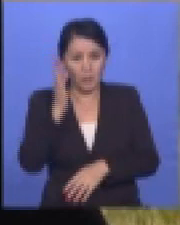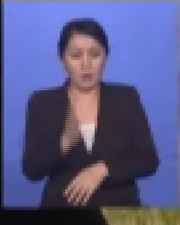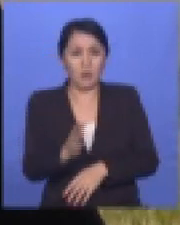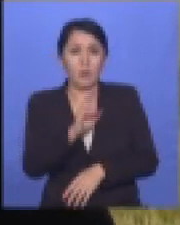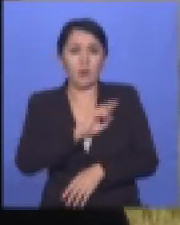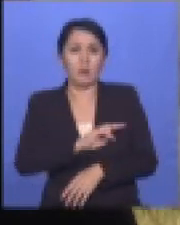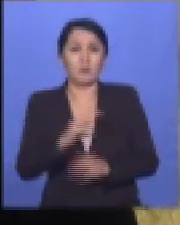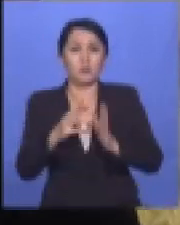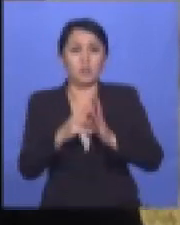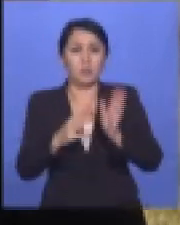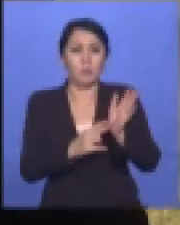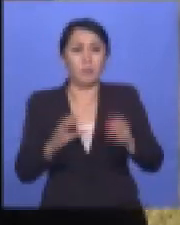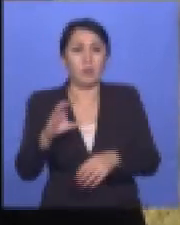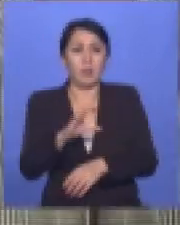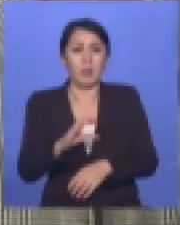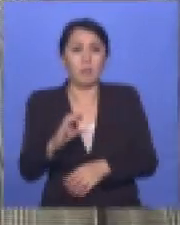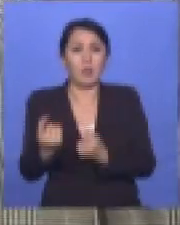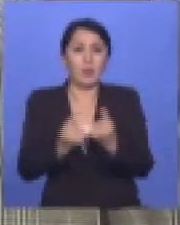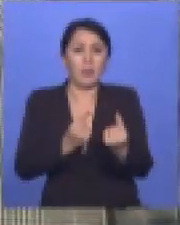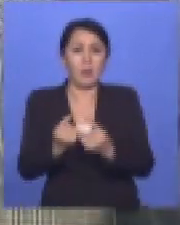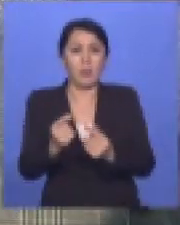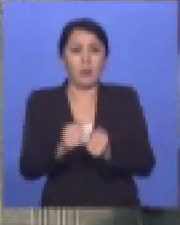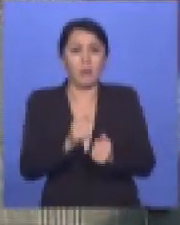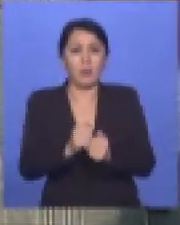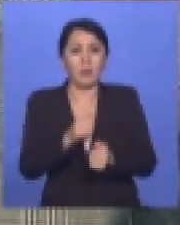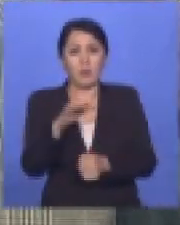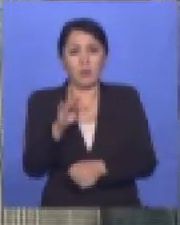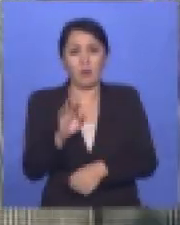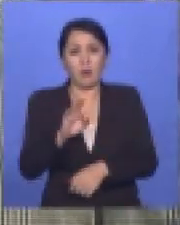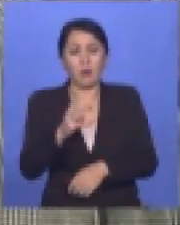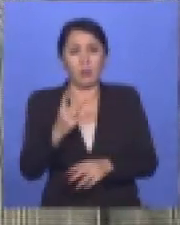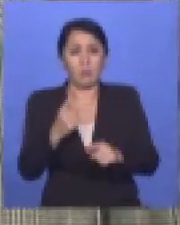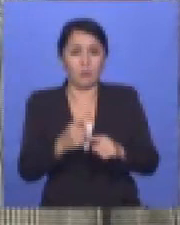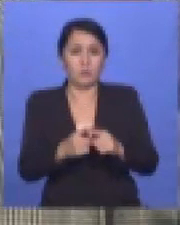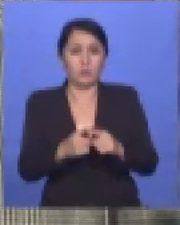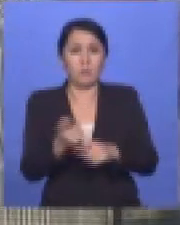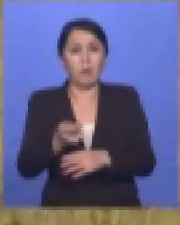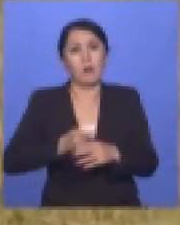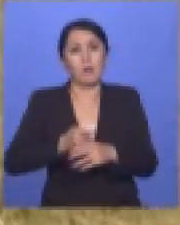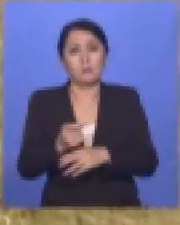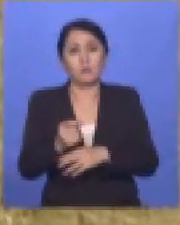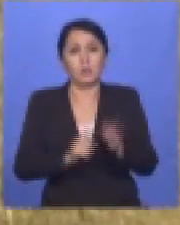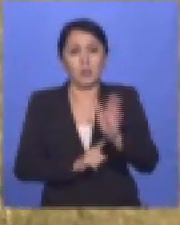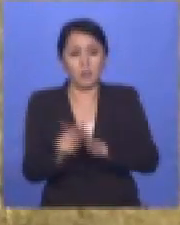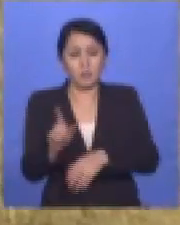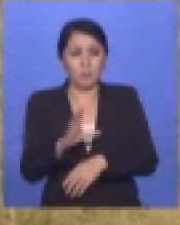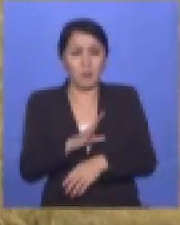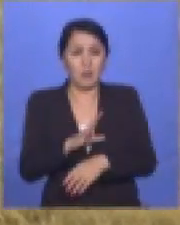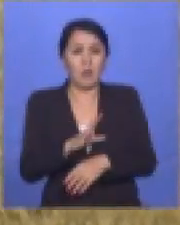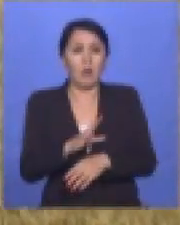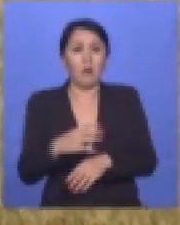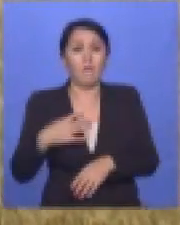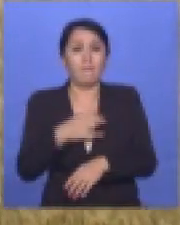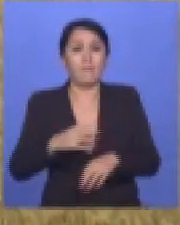Мәселен, 18 қыркүйектен бастап астықты кептіру үшін дизель отынының қосымша көлемін бөлуге өтінімдер қабылдау басталды. Басқа да